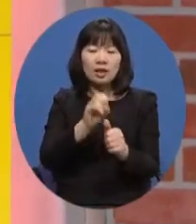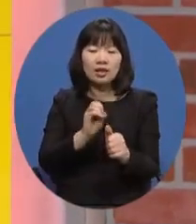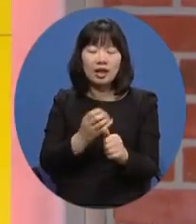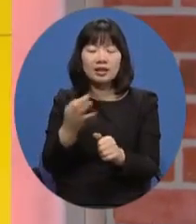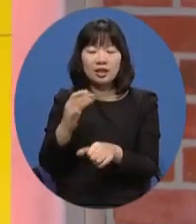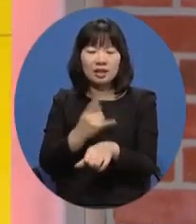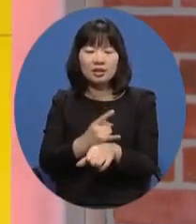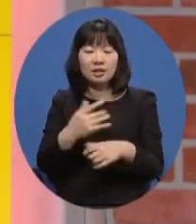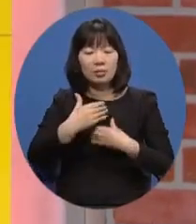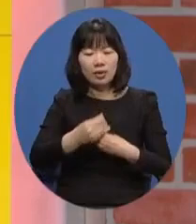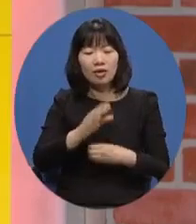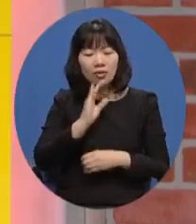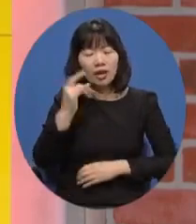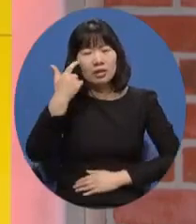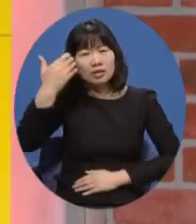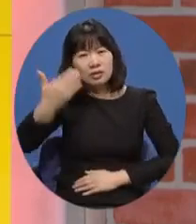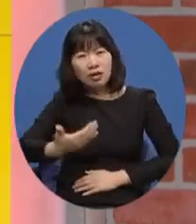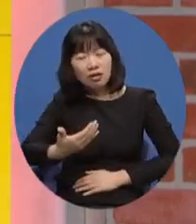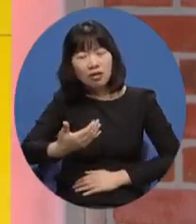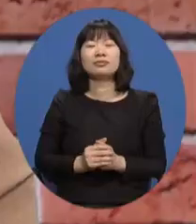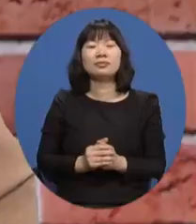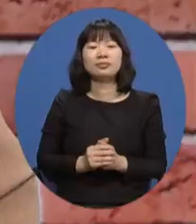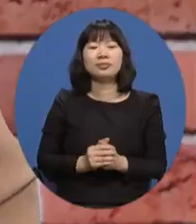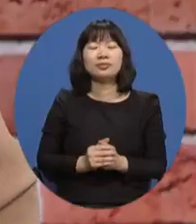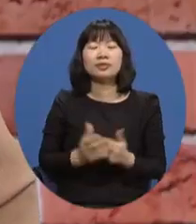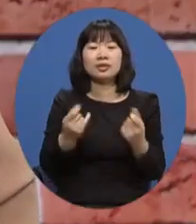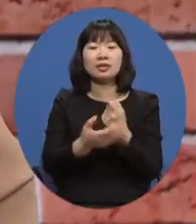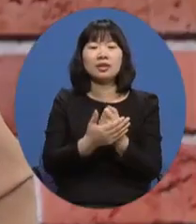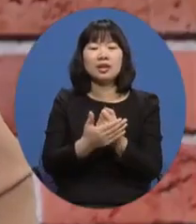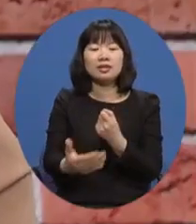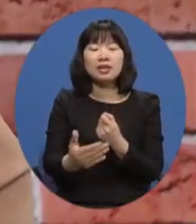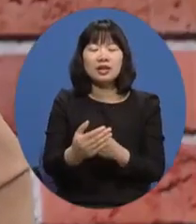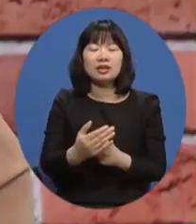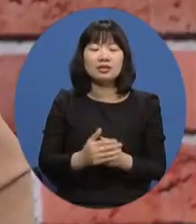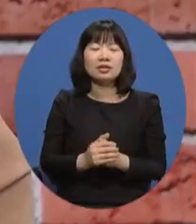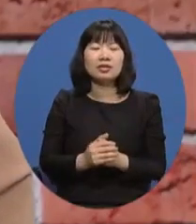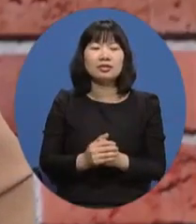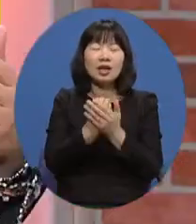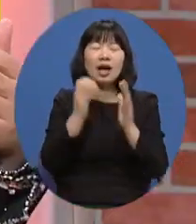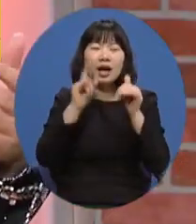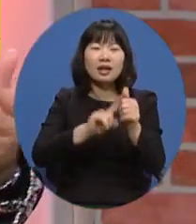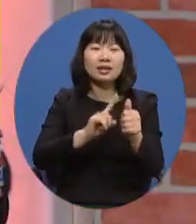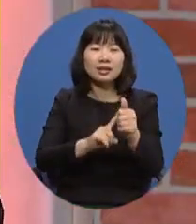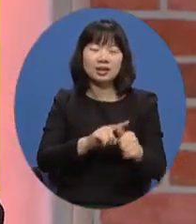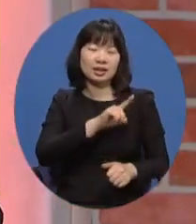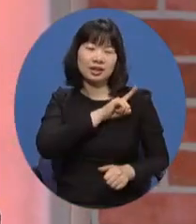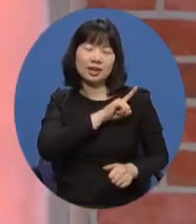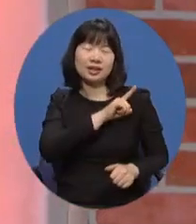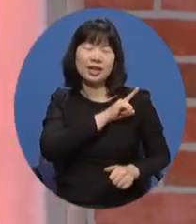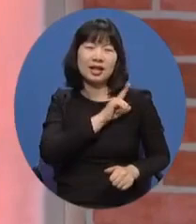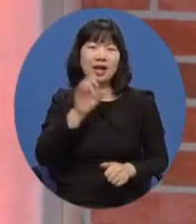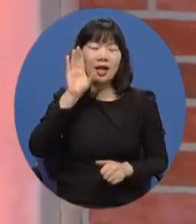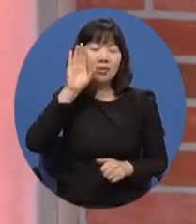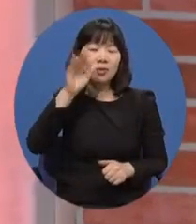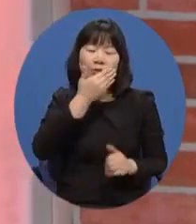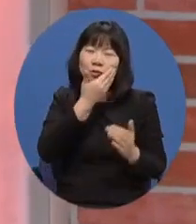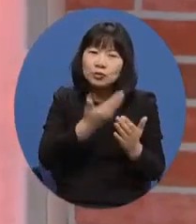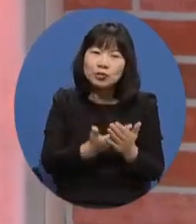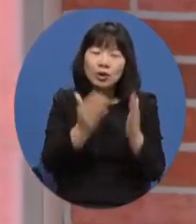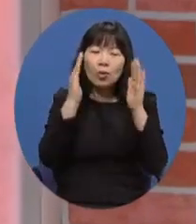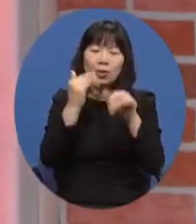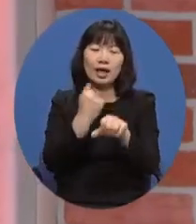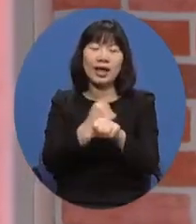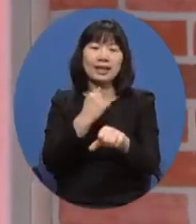걸 받아들이는 게 편안하겠습니까? 이럴 수 있다는 얘기죠. 그래서 이 말로 아이들은 가장 앞으로 중요한